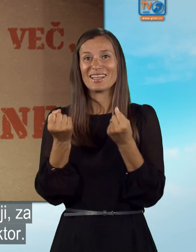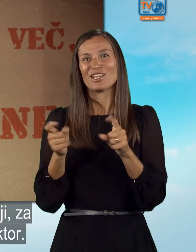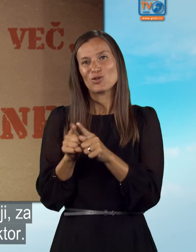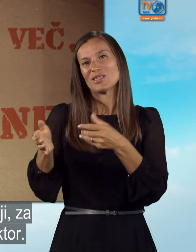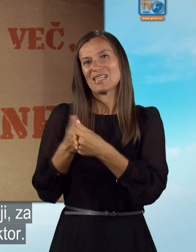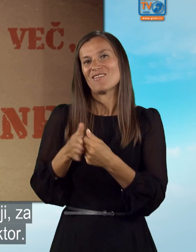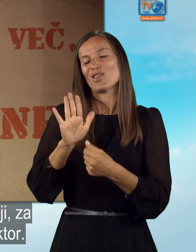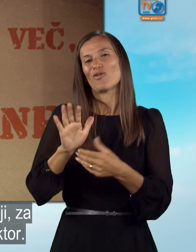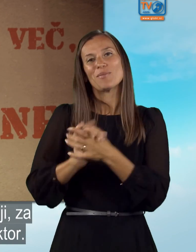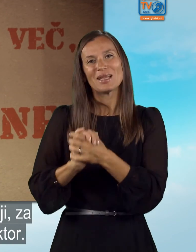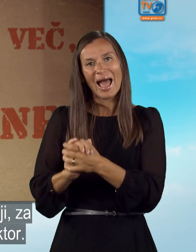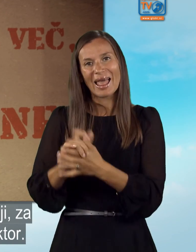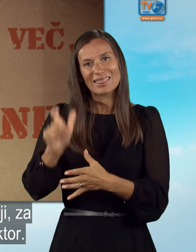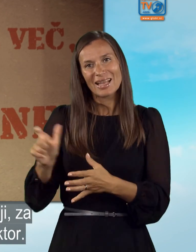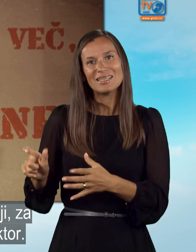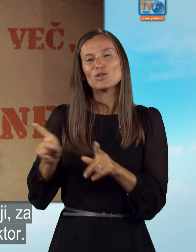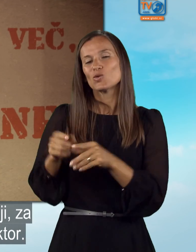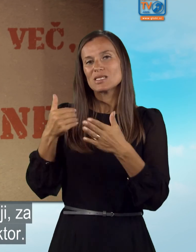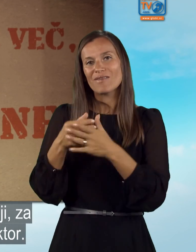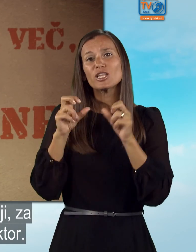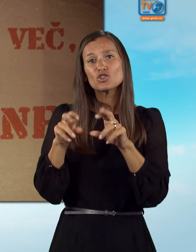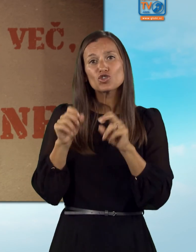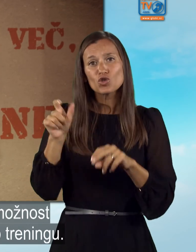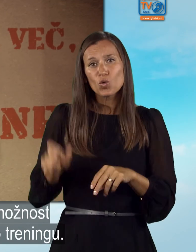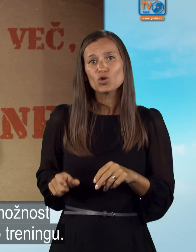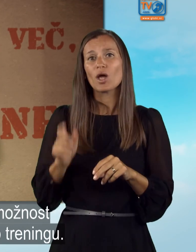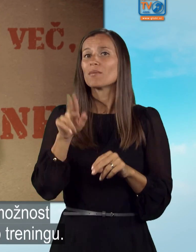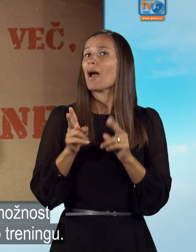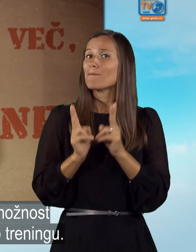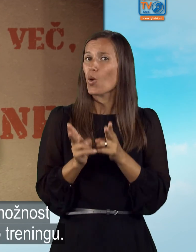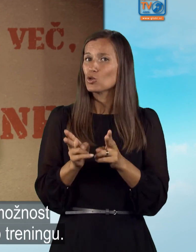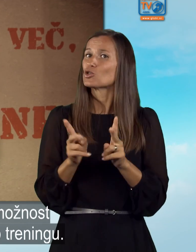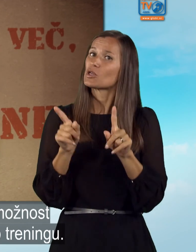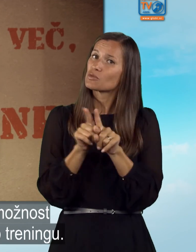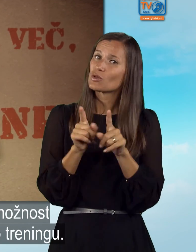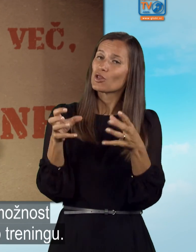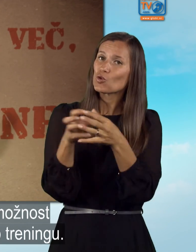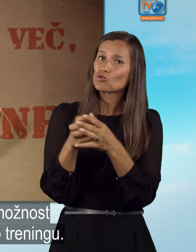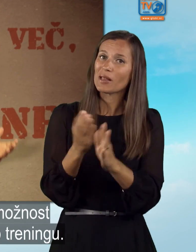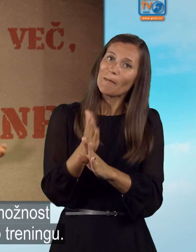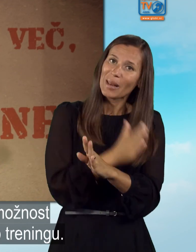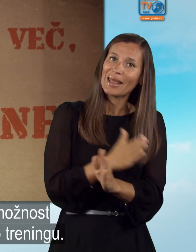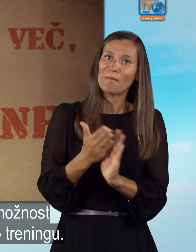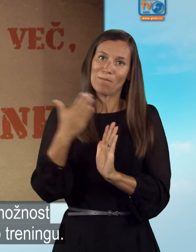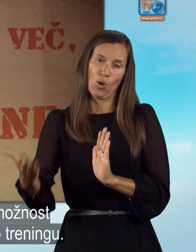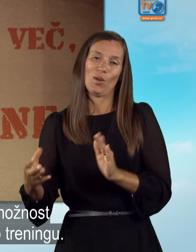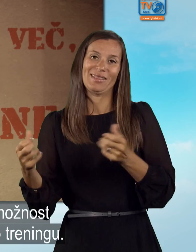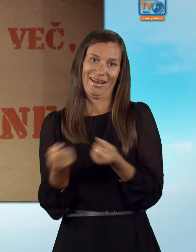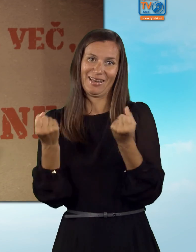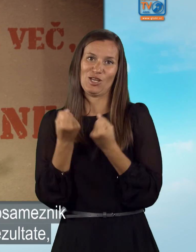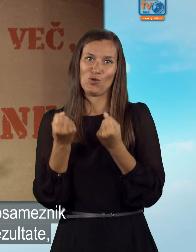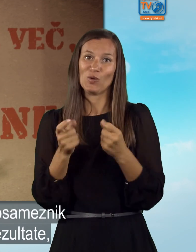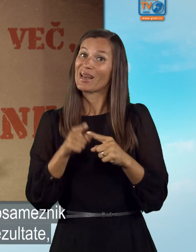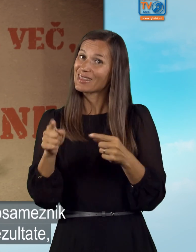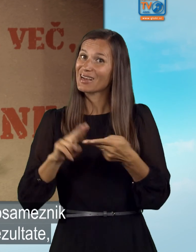njegovi prijatelji, za njega skrbi inštruktor, se ima možnost posameznik podružiti pred in po treningu. Na